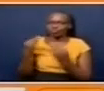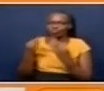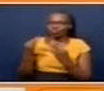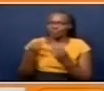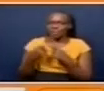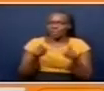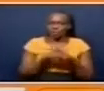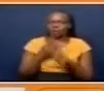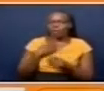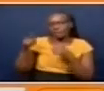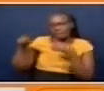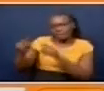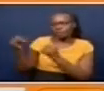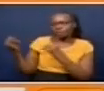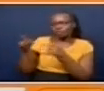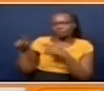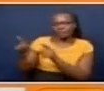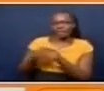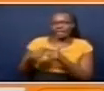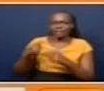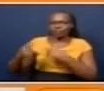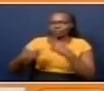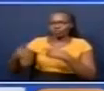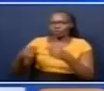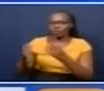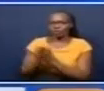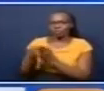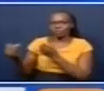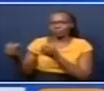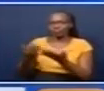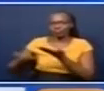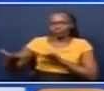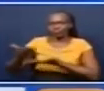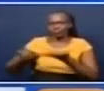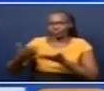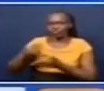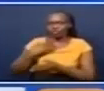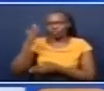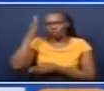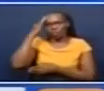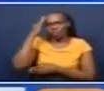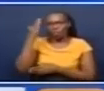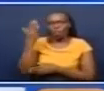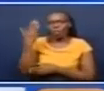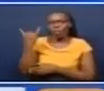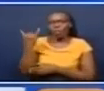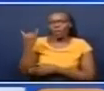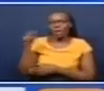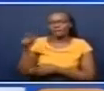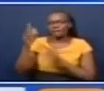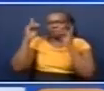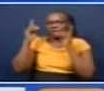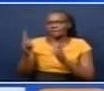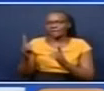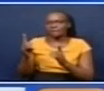aweze kujitambulisha, alafu tutaendelea na mjadala wetu tuweze kujua ni nini haswa kiliweza kumfanya mpaka yeye akaamua